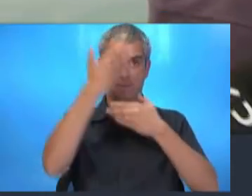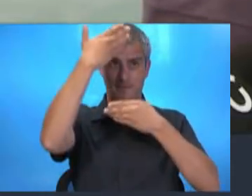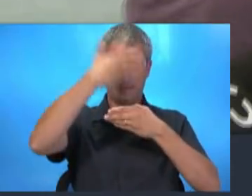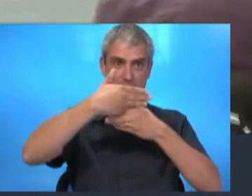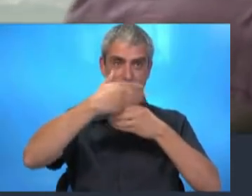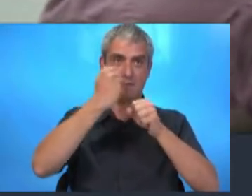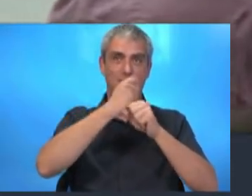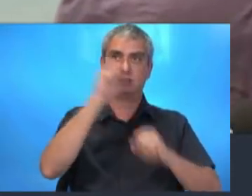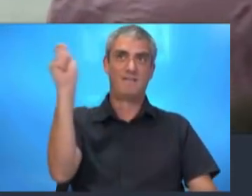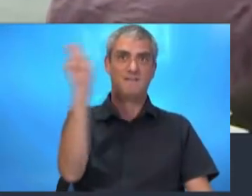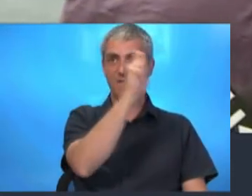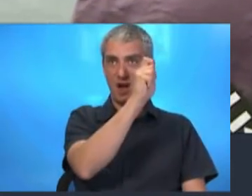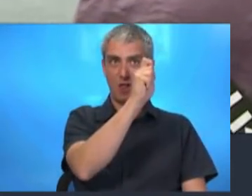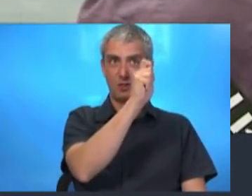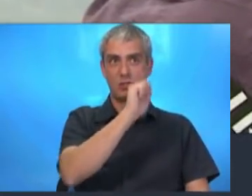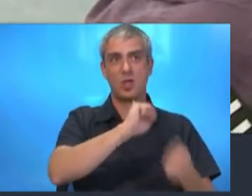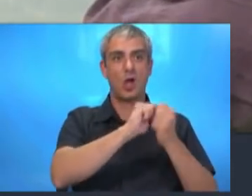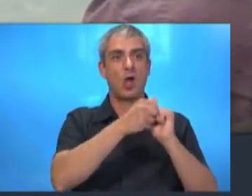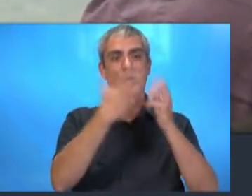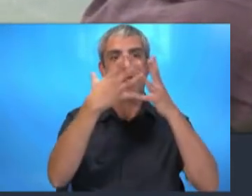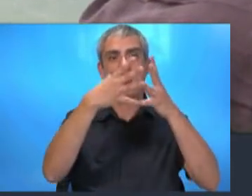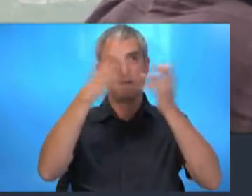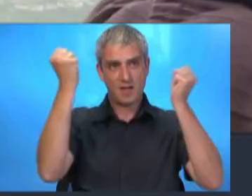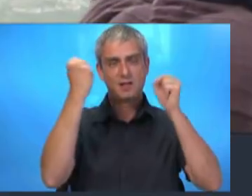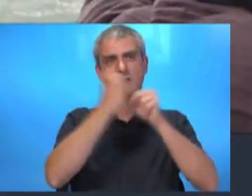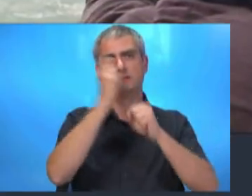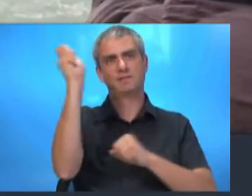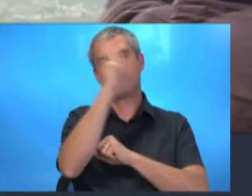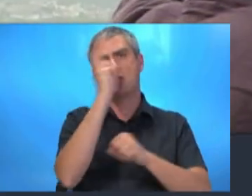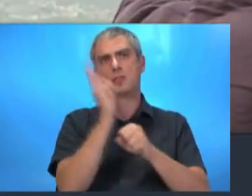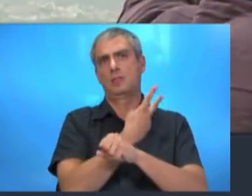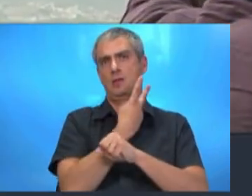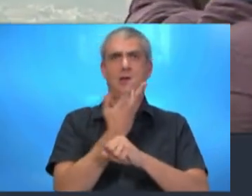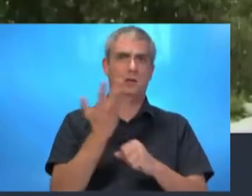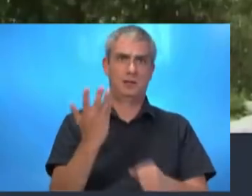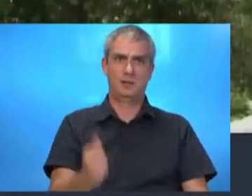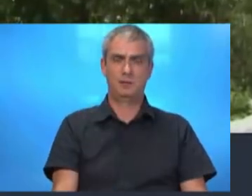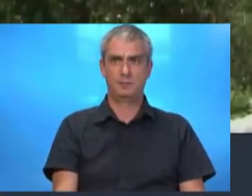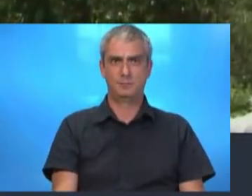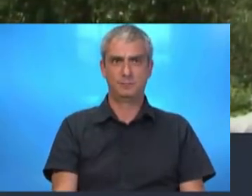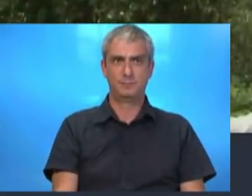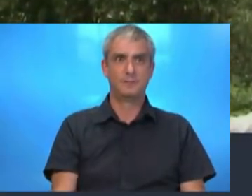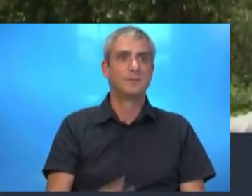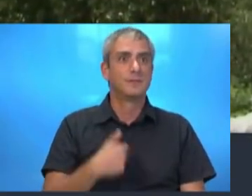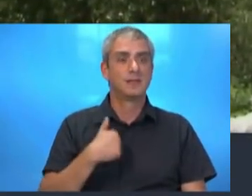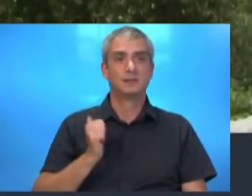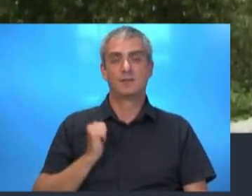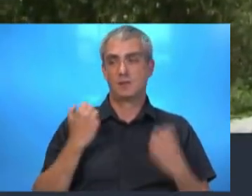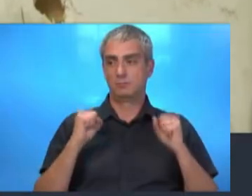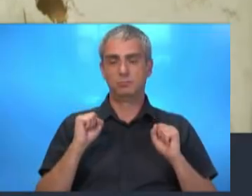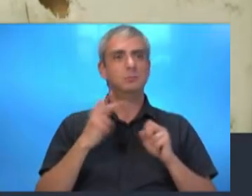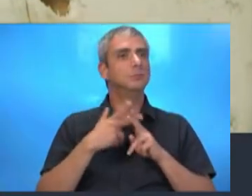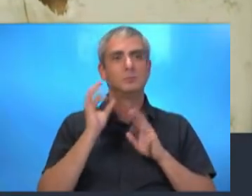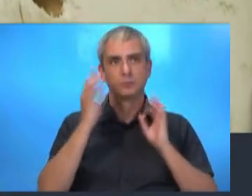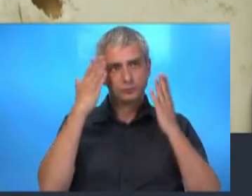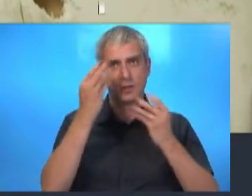ותעשה את הבילון, או שתפרק אותו לגמרי ותעשה בילון רגיש. שחררתי מצהל נטו בשביל הדבר